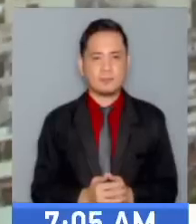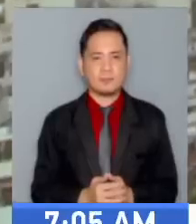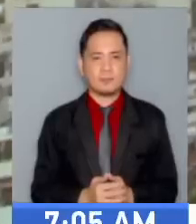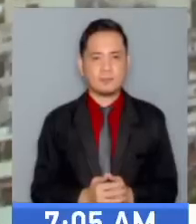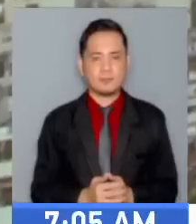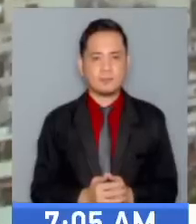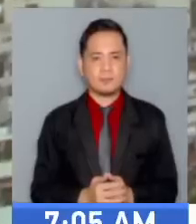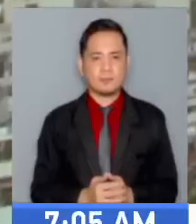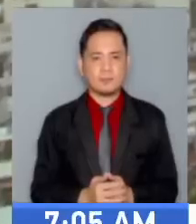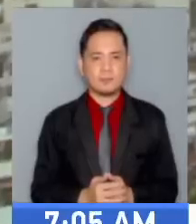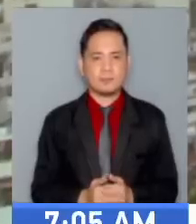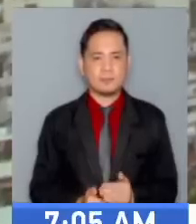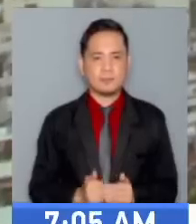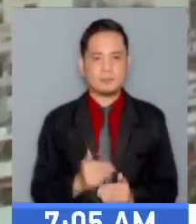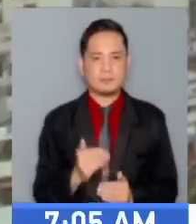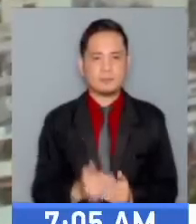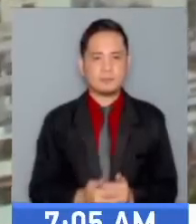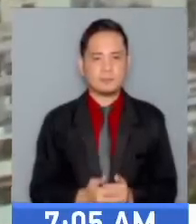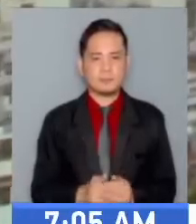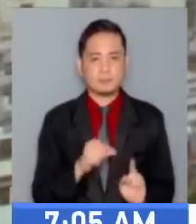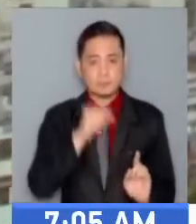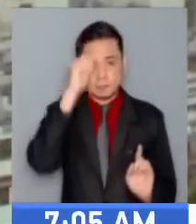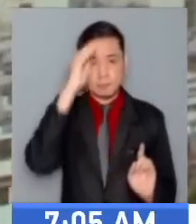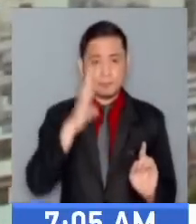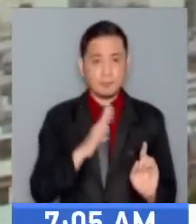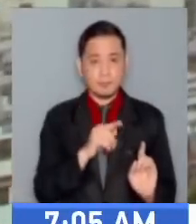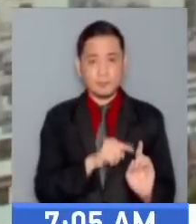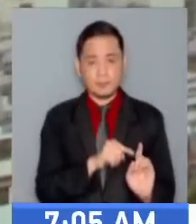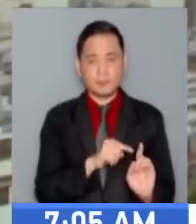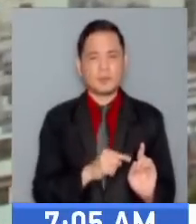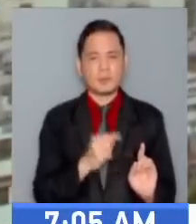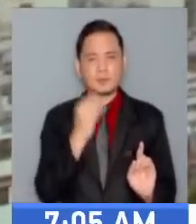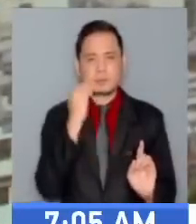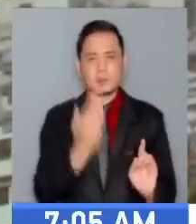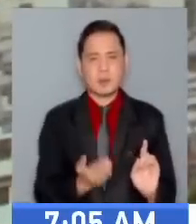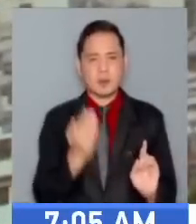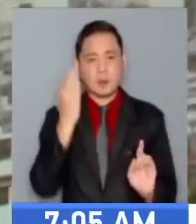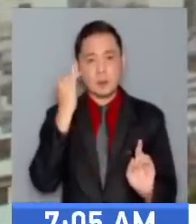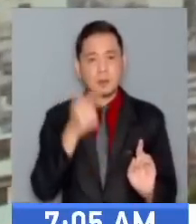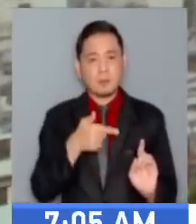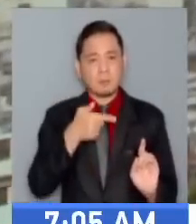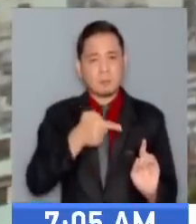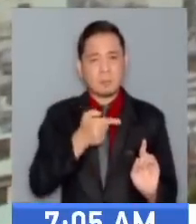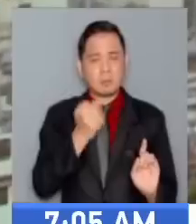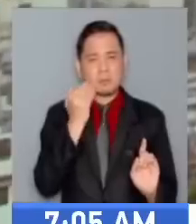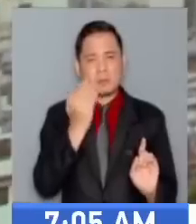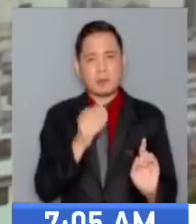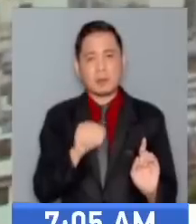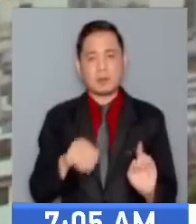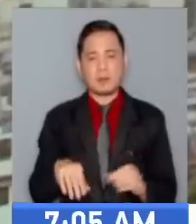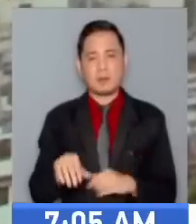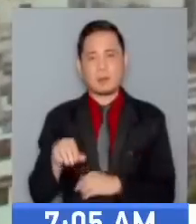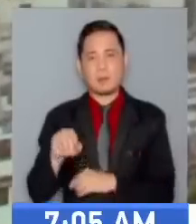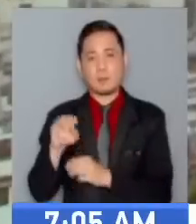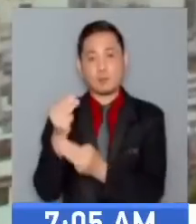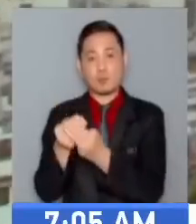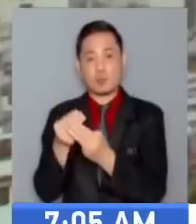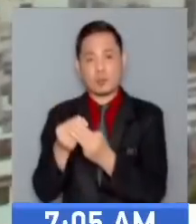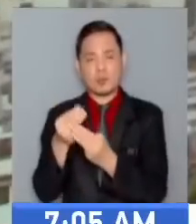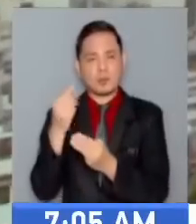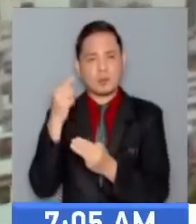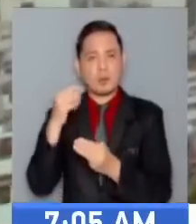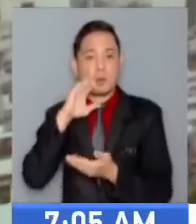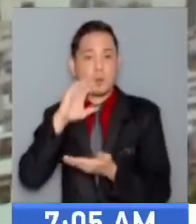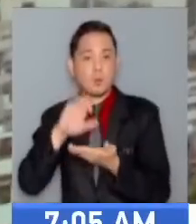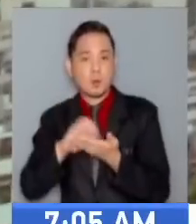Dead on the spot ang isang lalaki sa Alabang, Muntinlupa matapos barilin. Hinala ng kanyang misis posibleng may kinalaman sa negosyo nilang pagpapautang